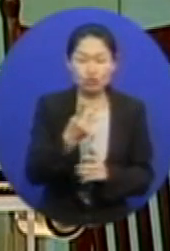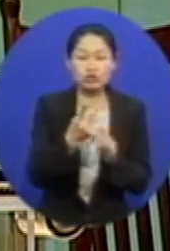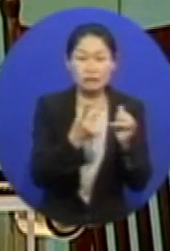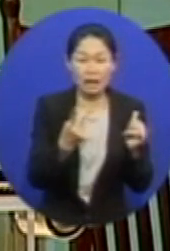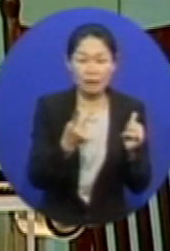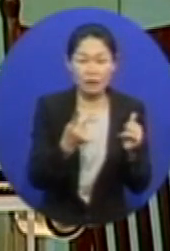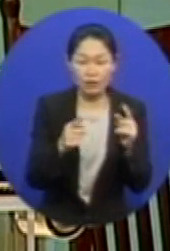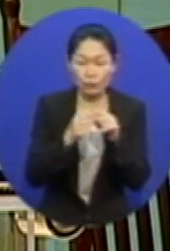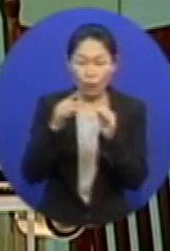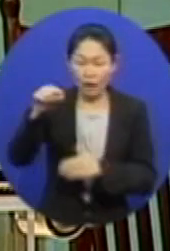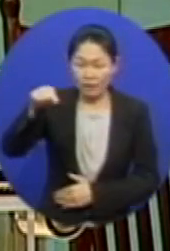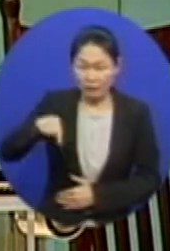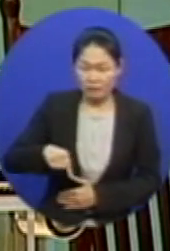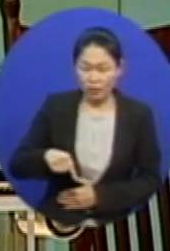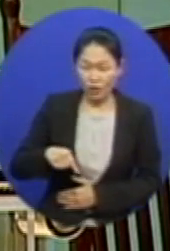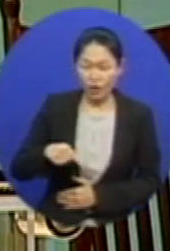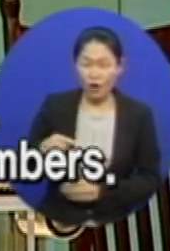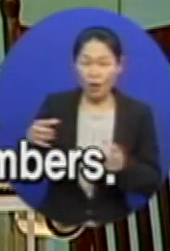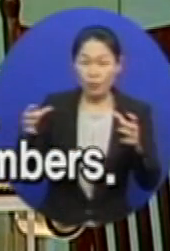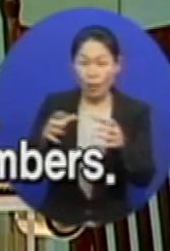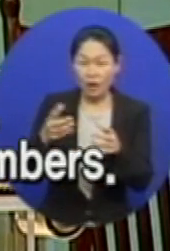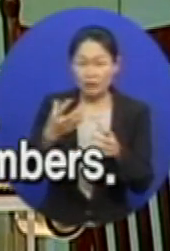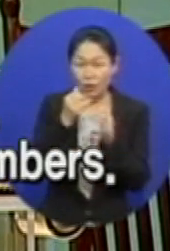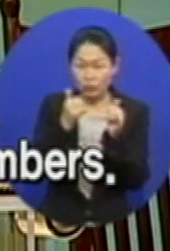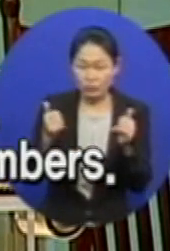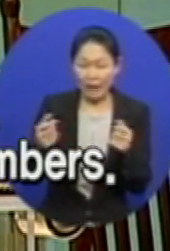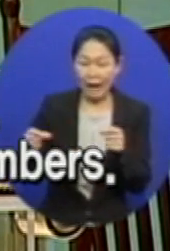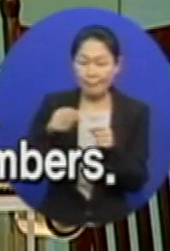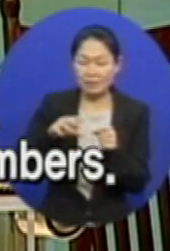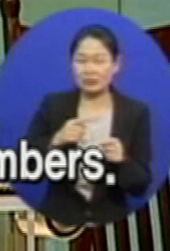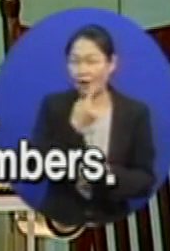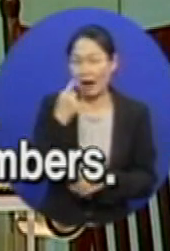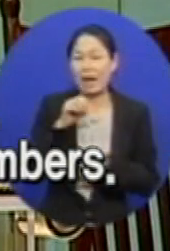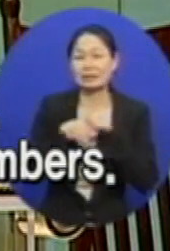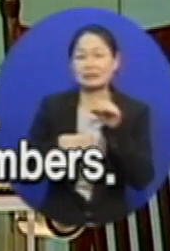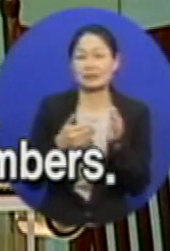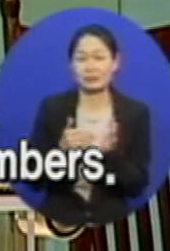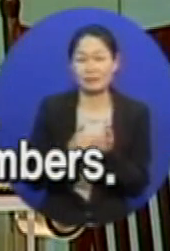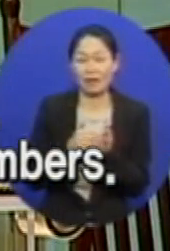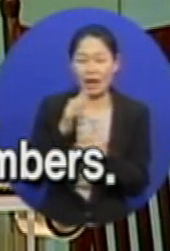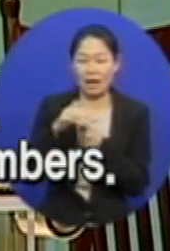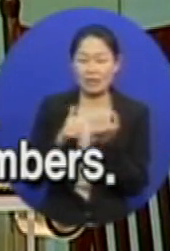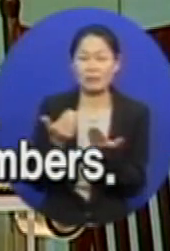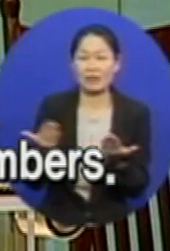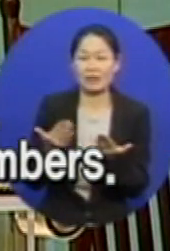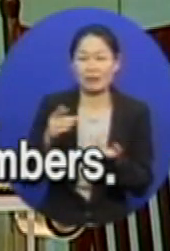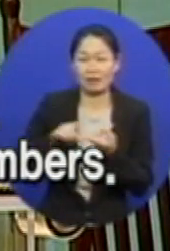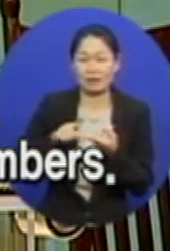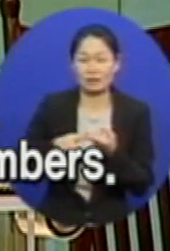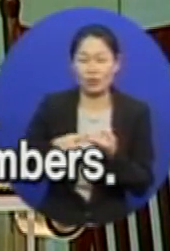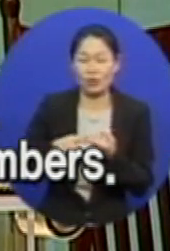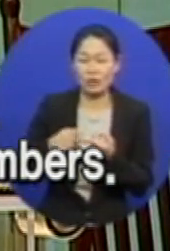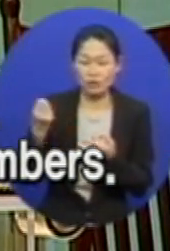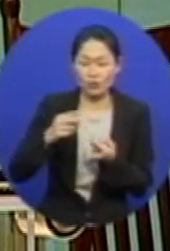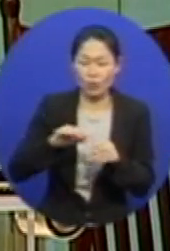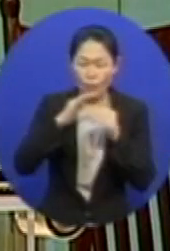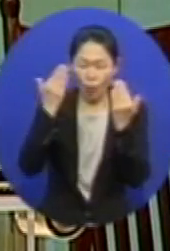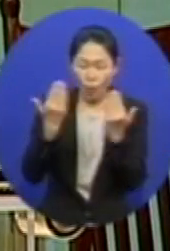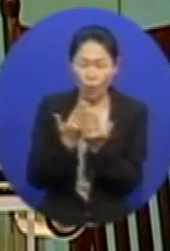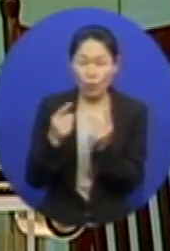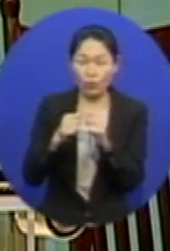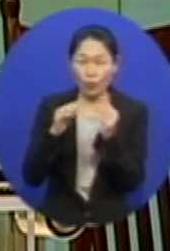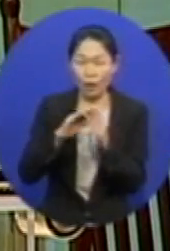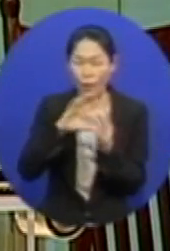성도들 앞에서 간 정을 했어요 하나님이 하신 일을 그리고 온 교회가 다시 뒤집어 졌어요